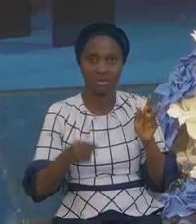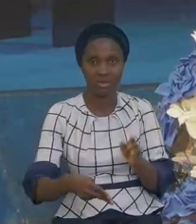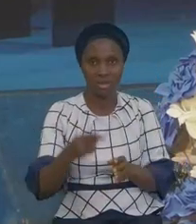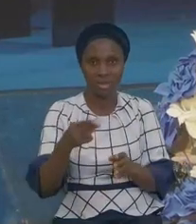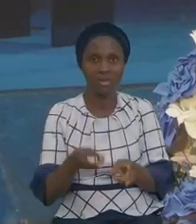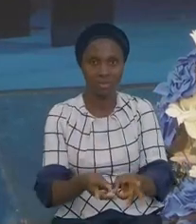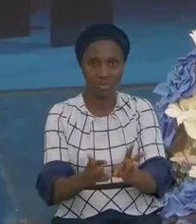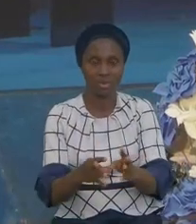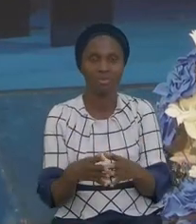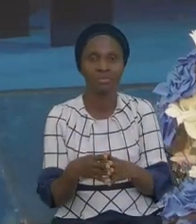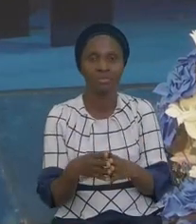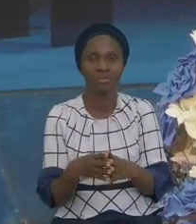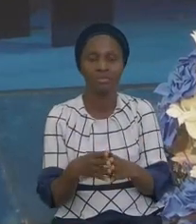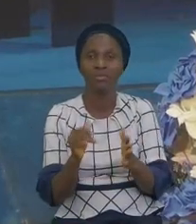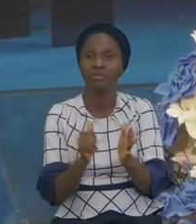c'est une chose continuelle.